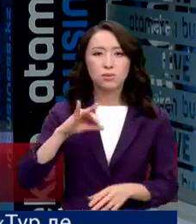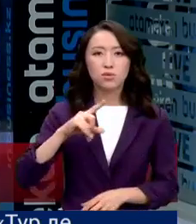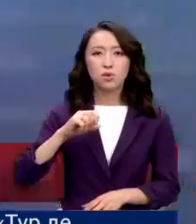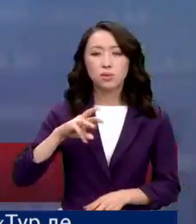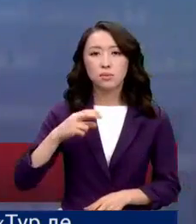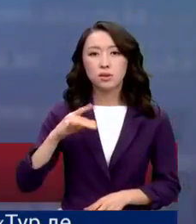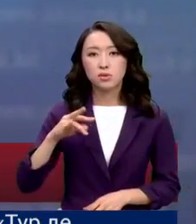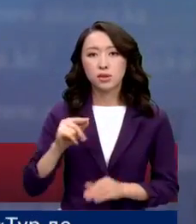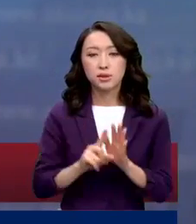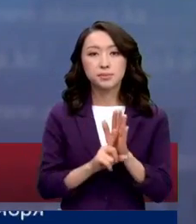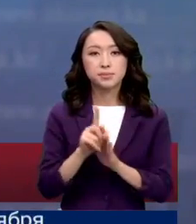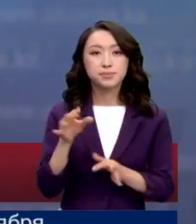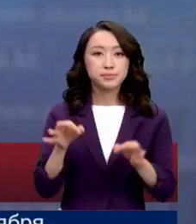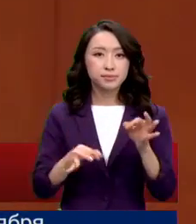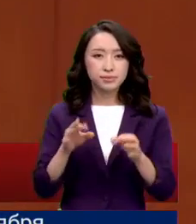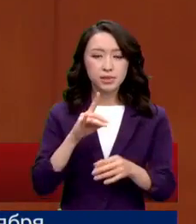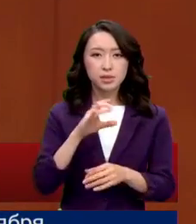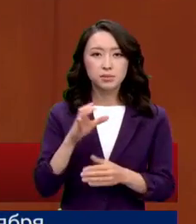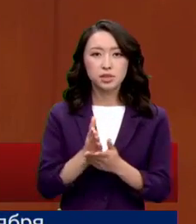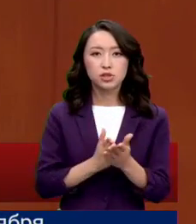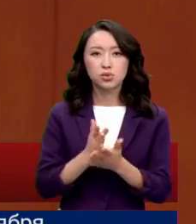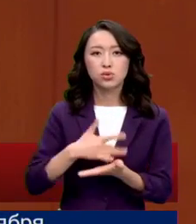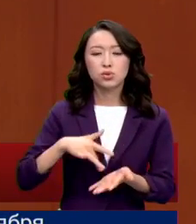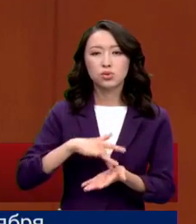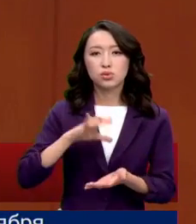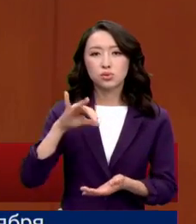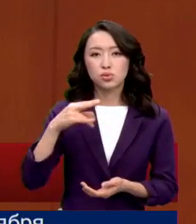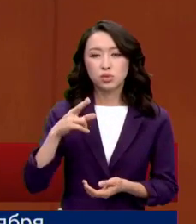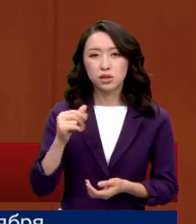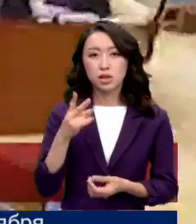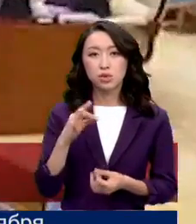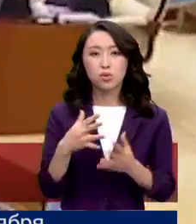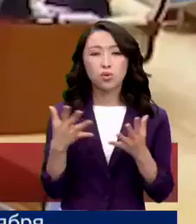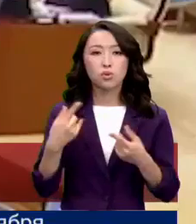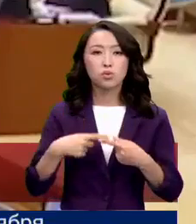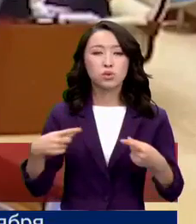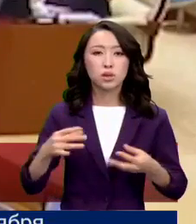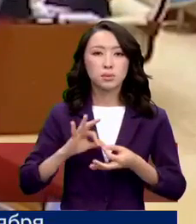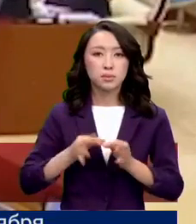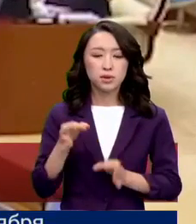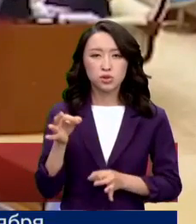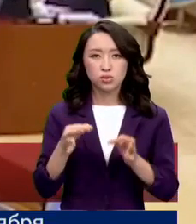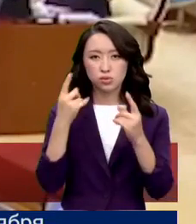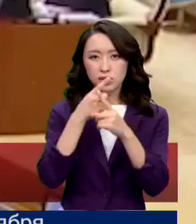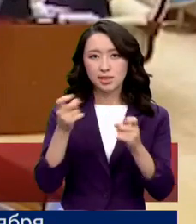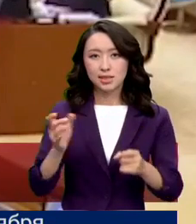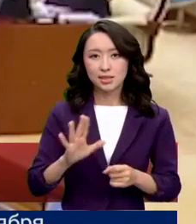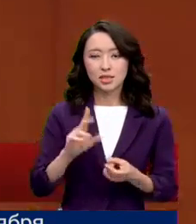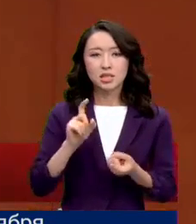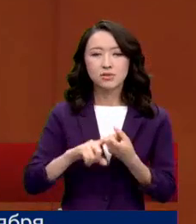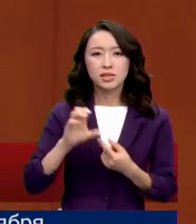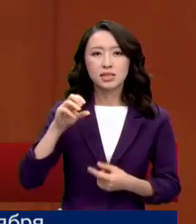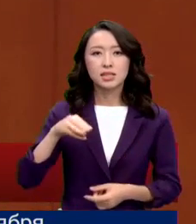Мухамедиулы. О начале процесса сообщила пресс-служба городского суда. Однако о каких-либо других подробностях суд не сообщает, ссылаясь на